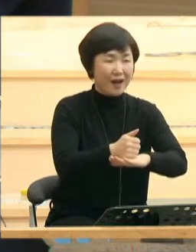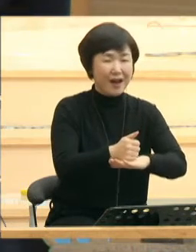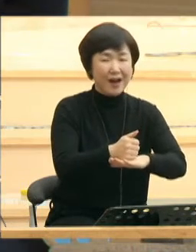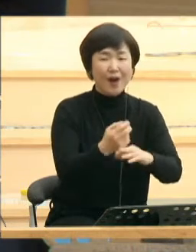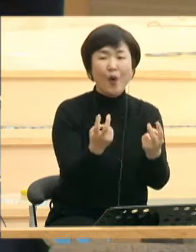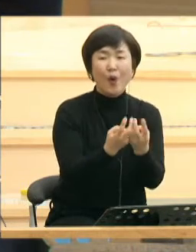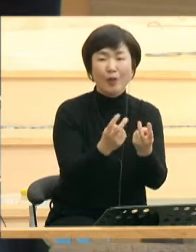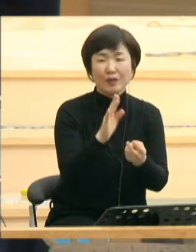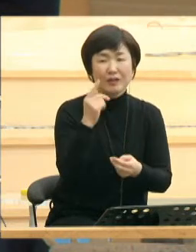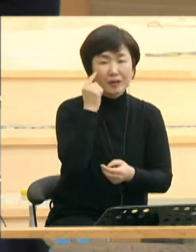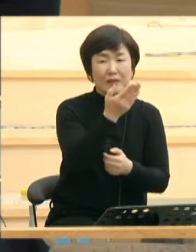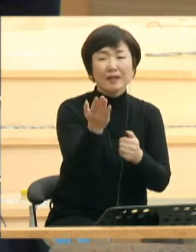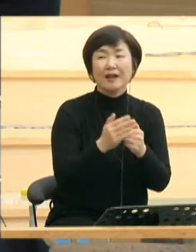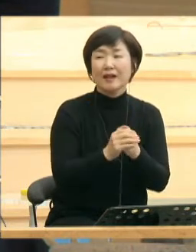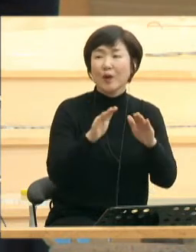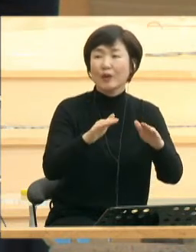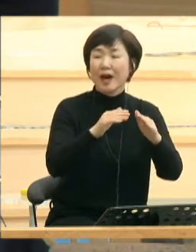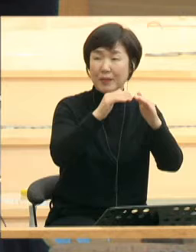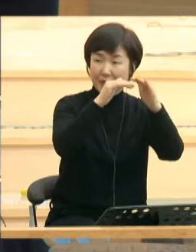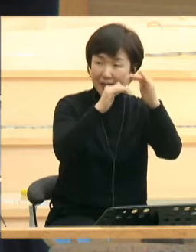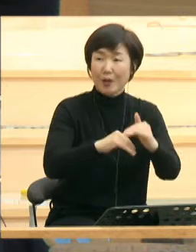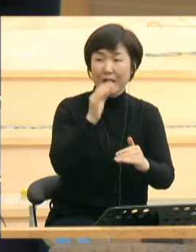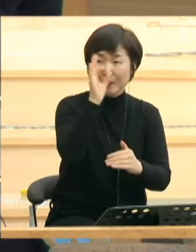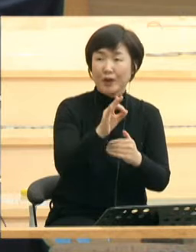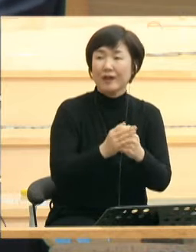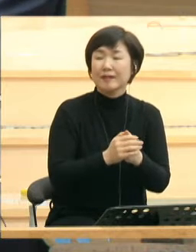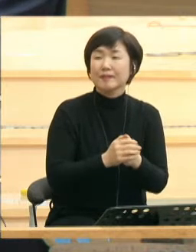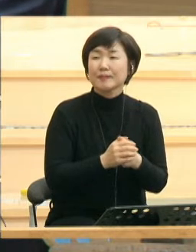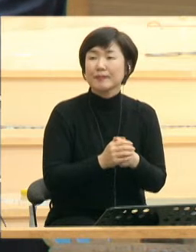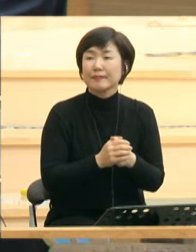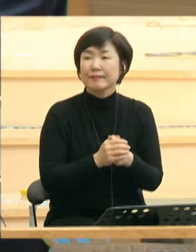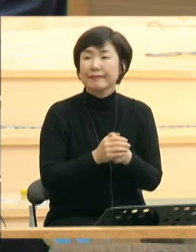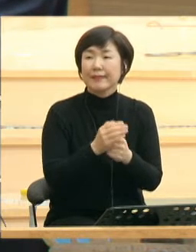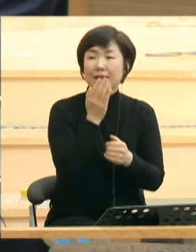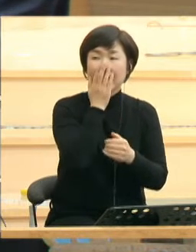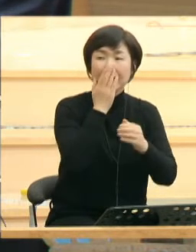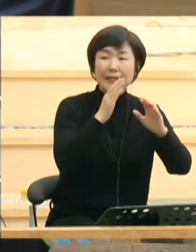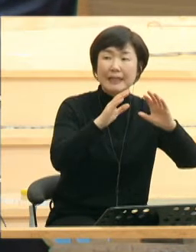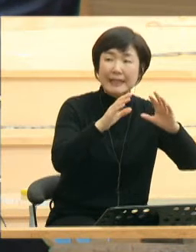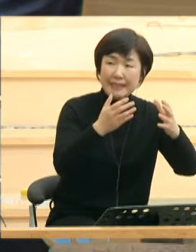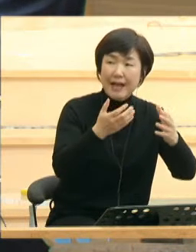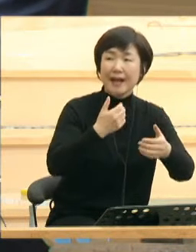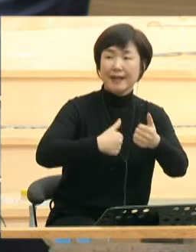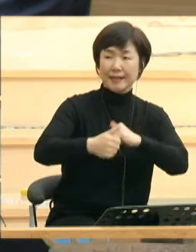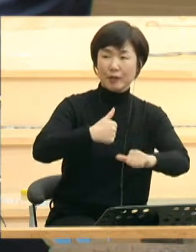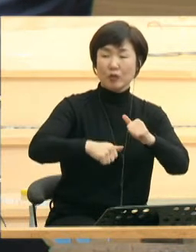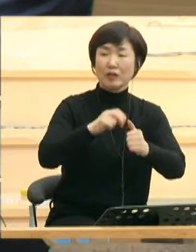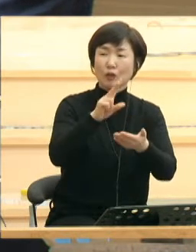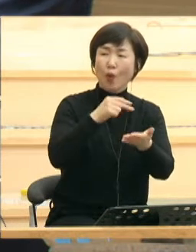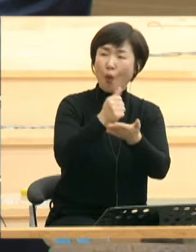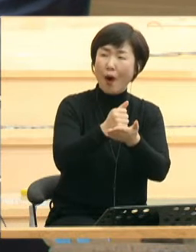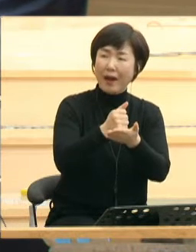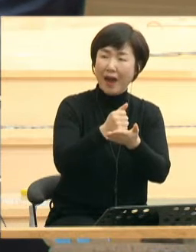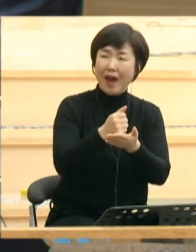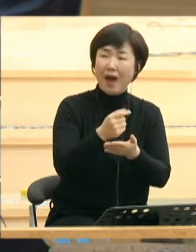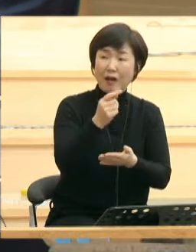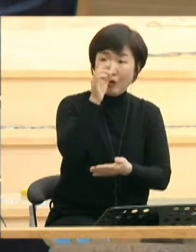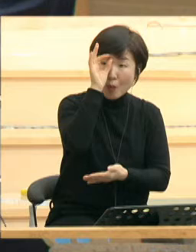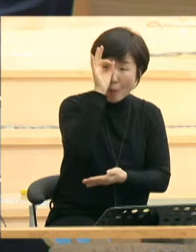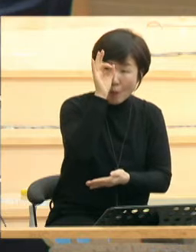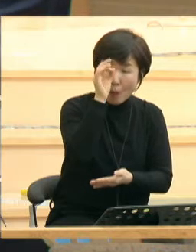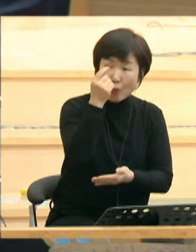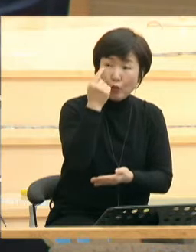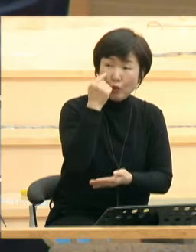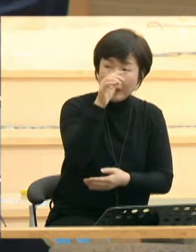올 본문을 추정 해서 보실까요 자 같이 읽어볼까 이스라엘 자손이 지 작 이스라엘 사손이 요아이 묵전 이 악을